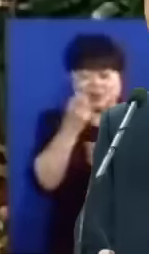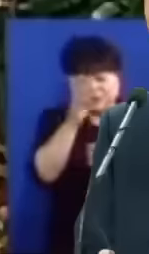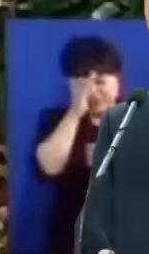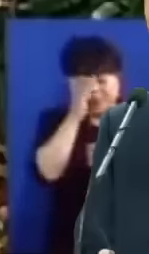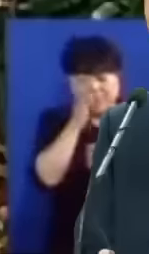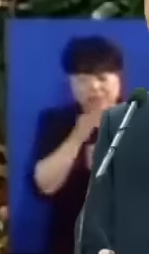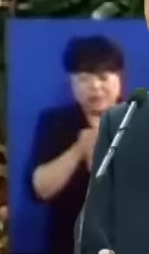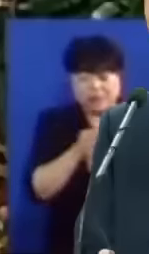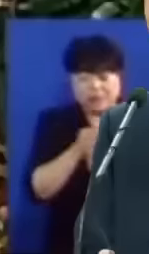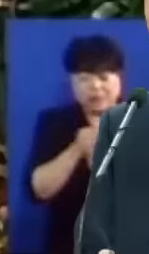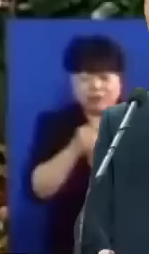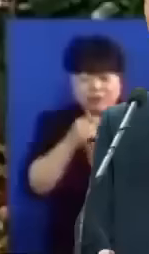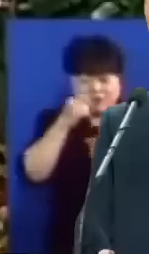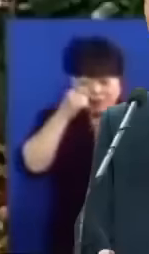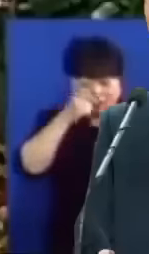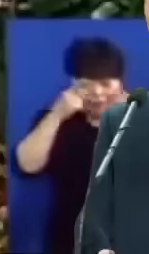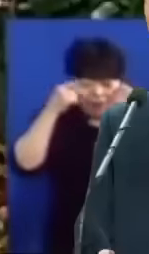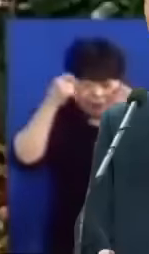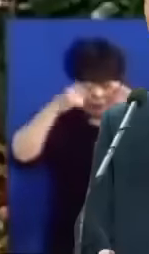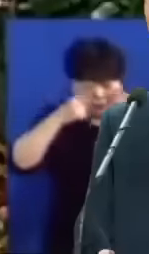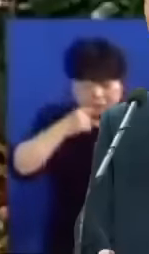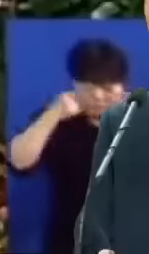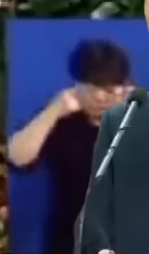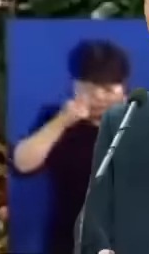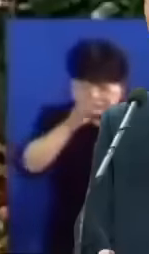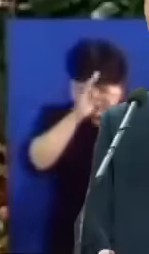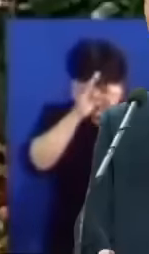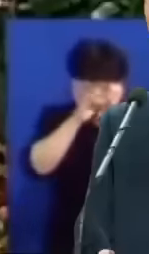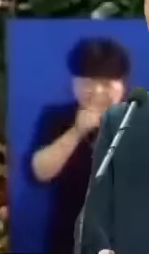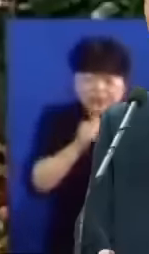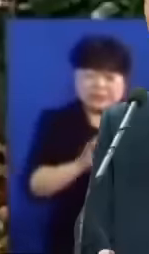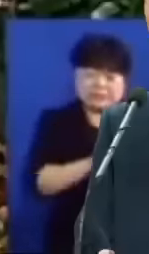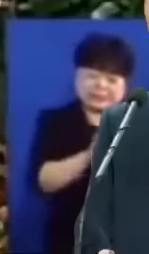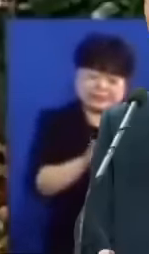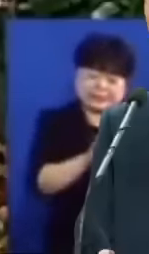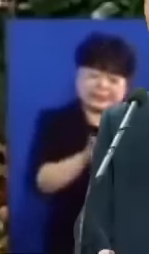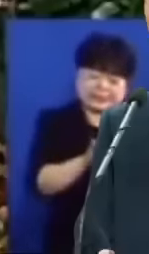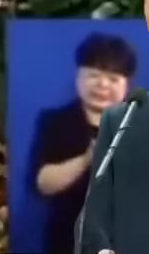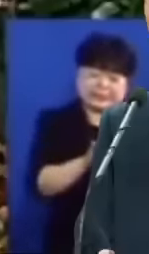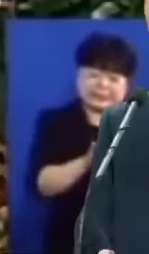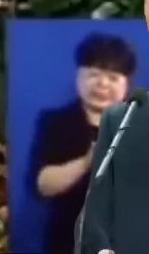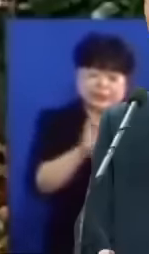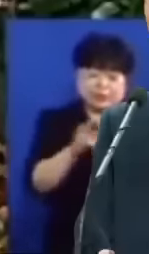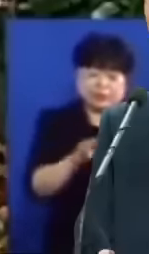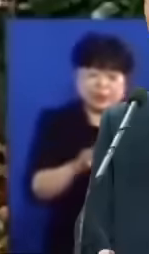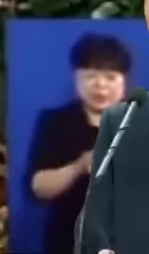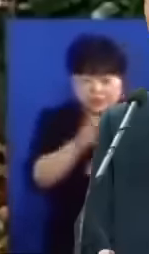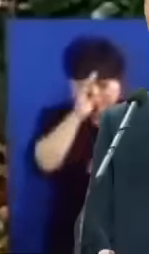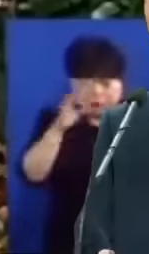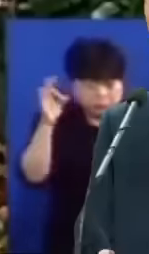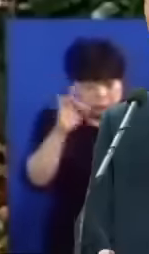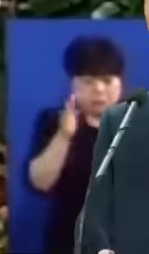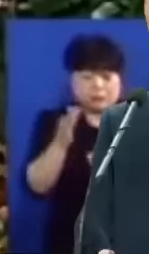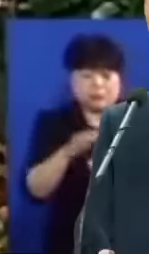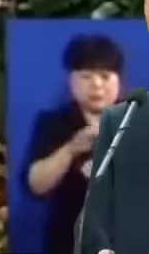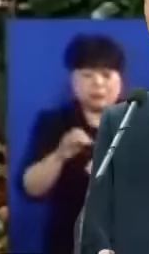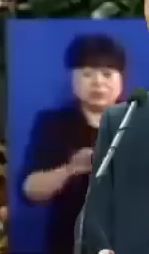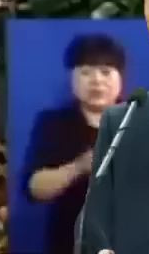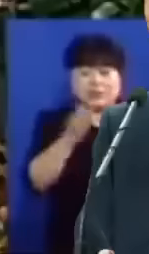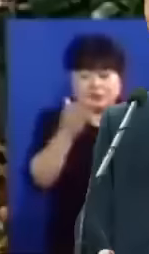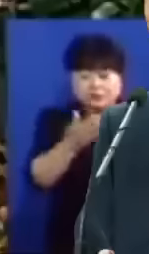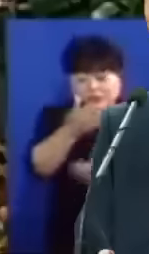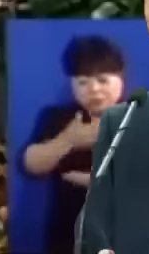우울증이나 조울증은 예수님 안에 있는 하나님의 사랑을 체험하고 하나님을 사랑하면 사라집니다. 또 이웃을